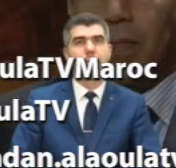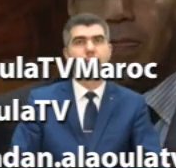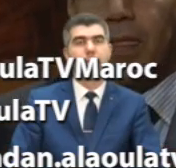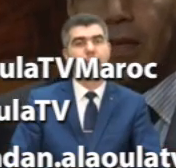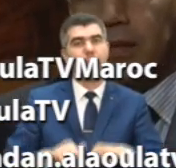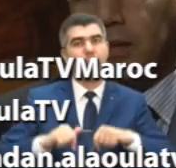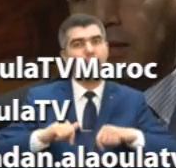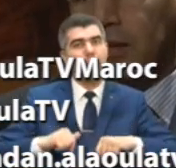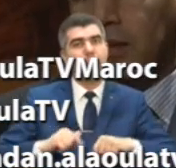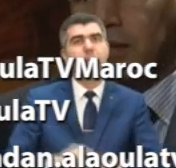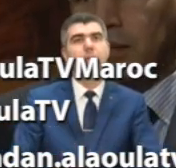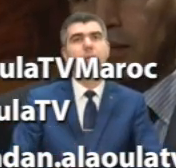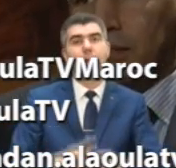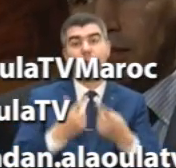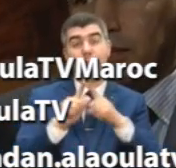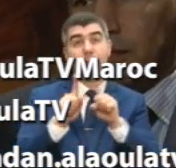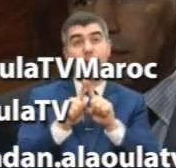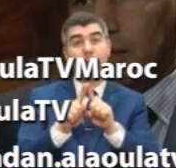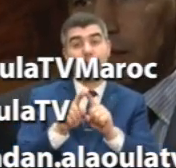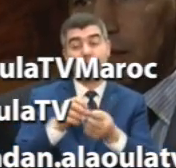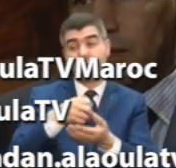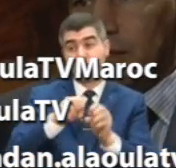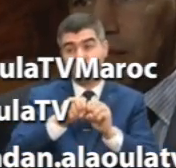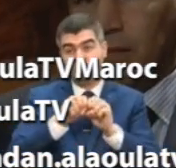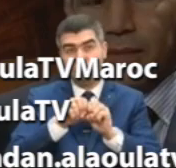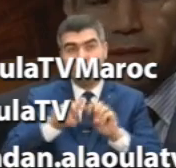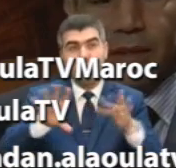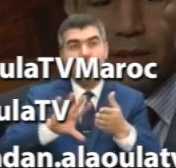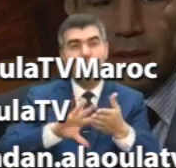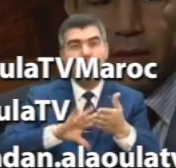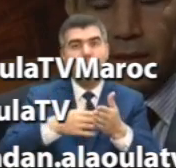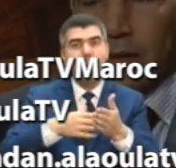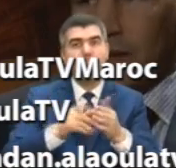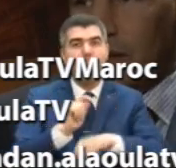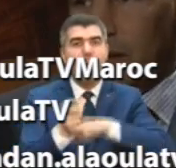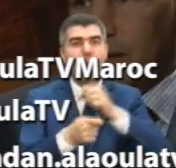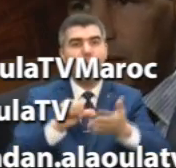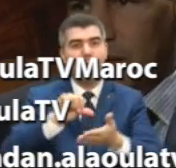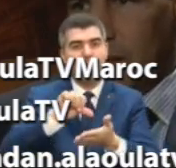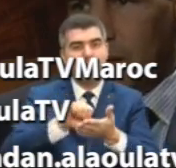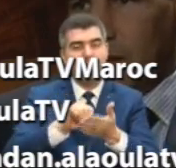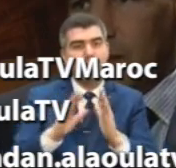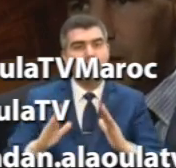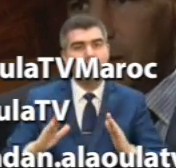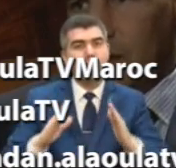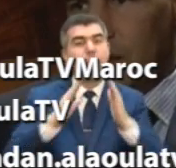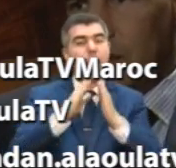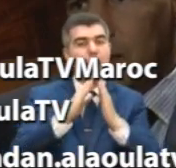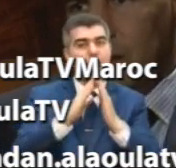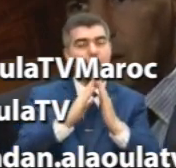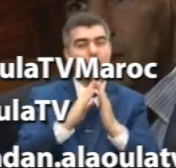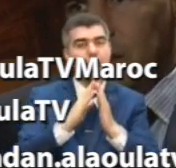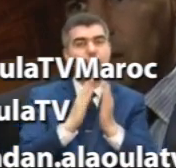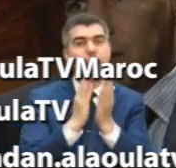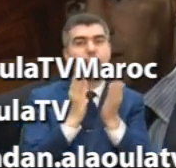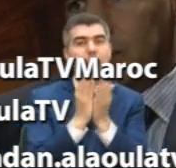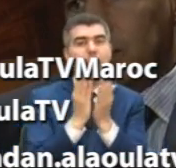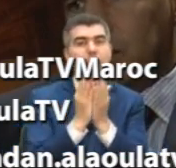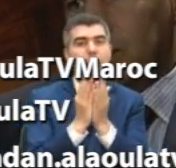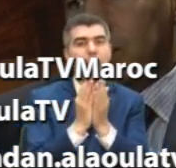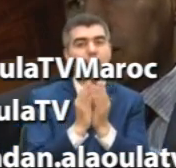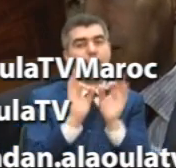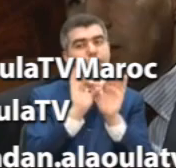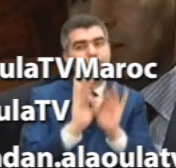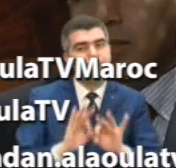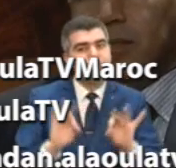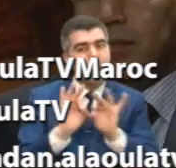سيد الوزير، يعرف توزيع المؤسسات التعليمية بالمناطق القروية والجبلية بالخصوص خللا كبيرا وغيابا